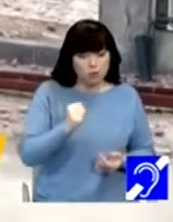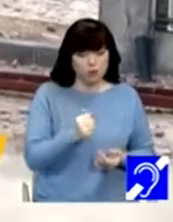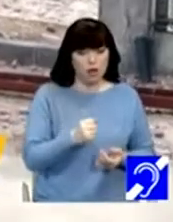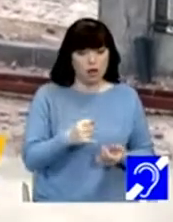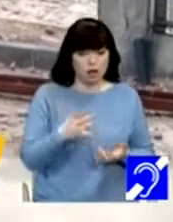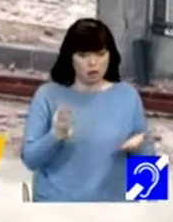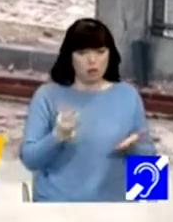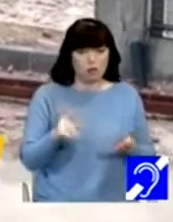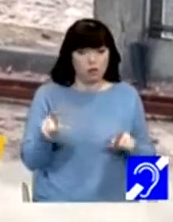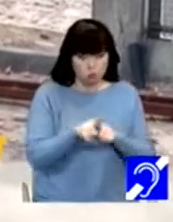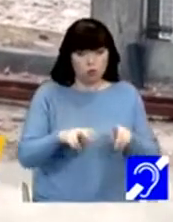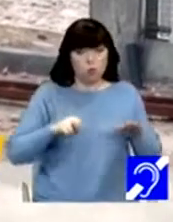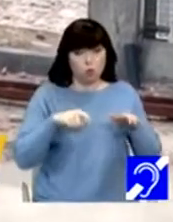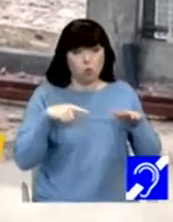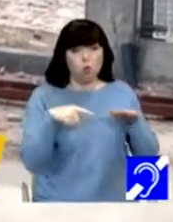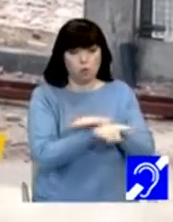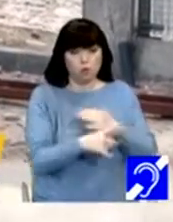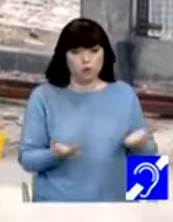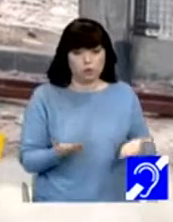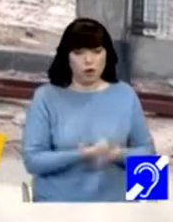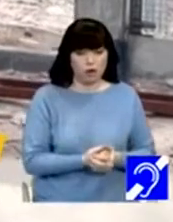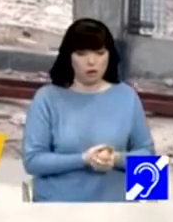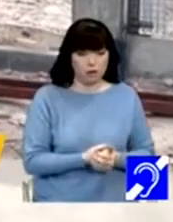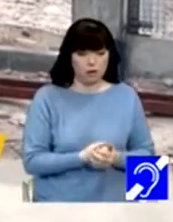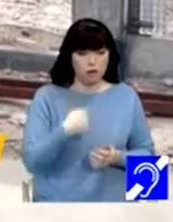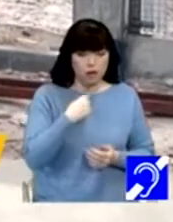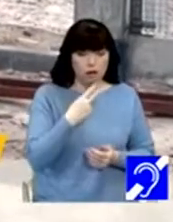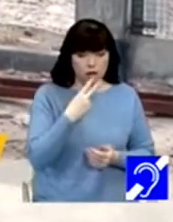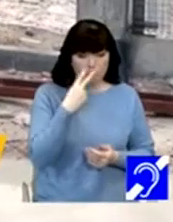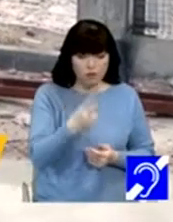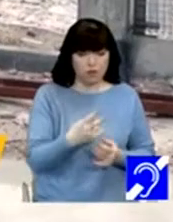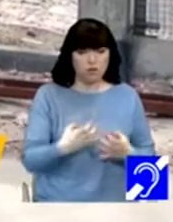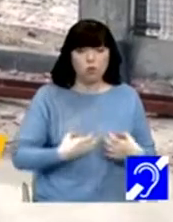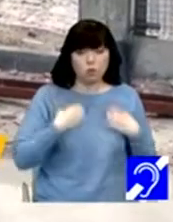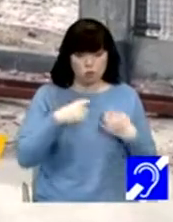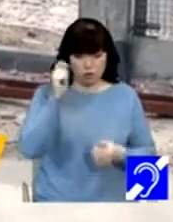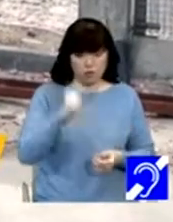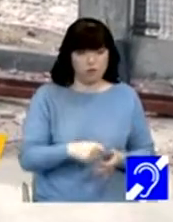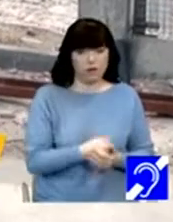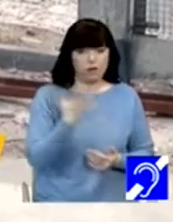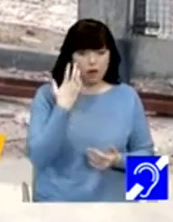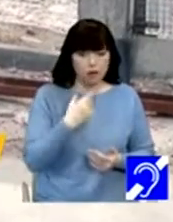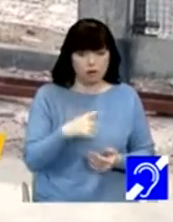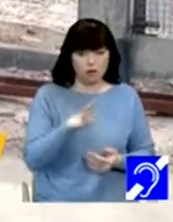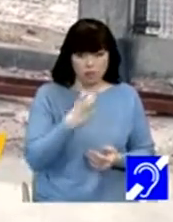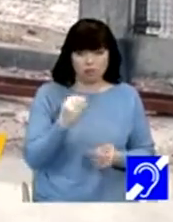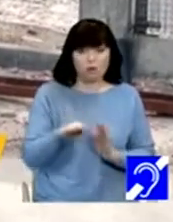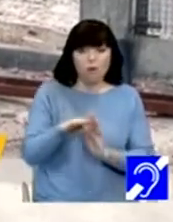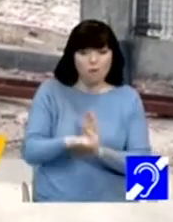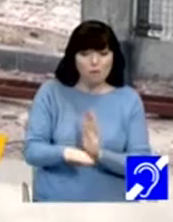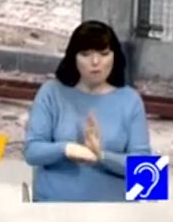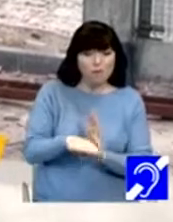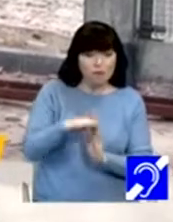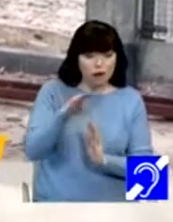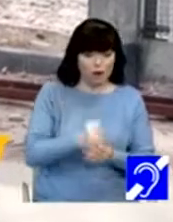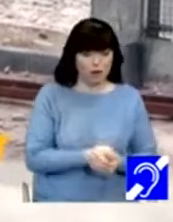family had fled. We have seen the atrocities of war when I was a kid. Then we